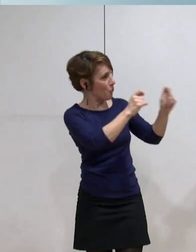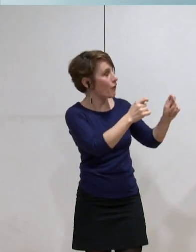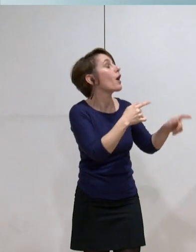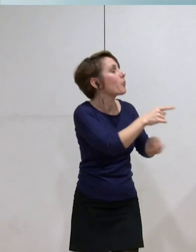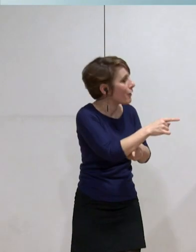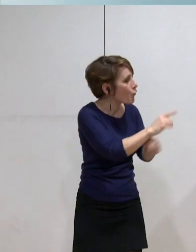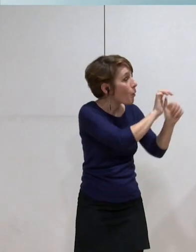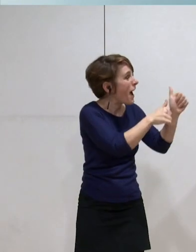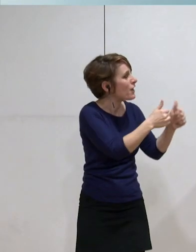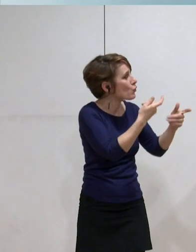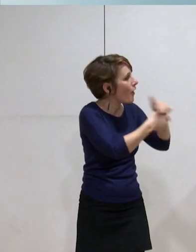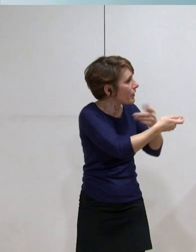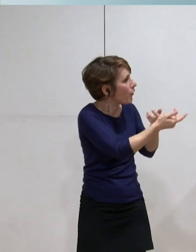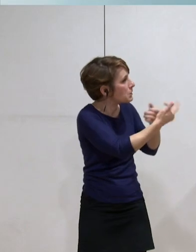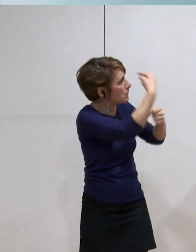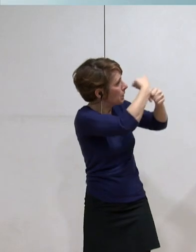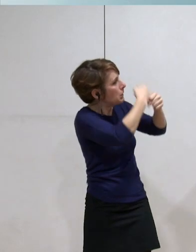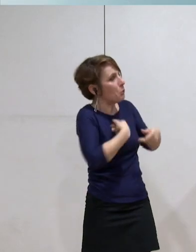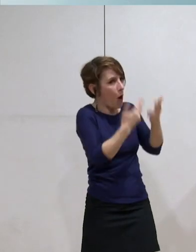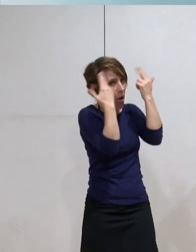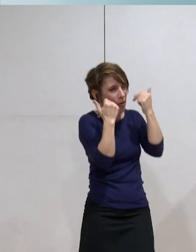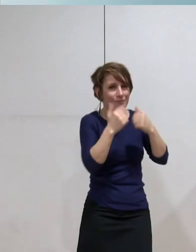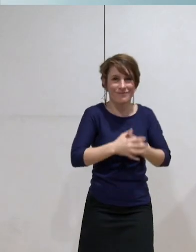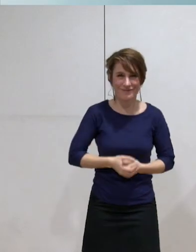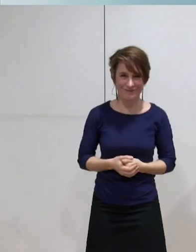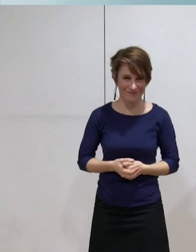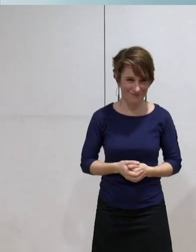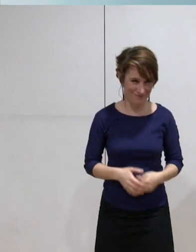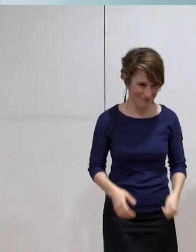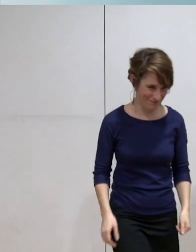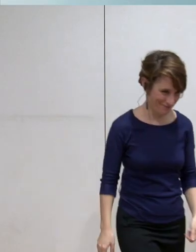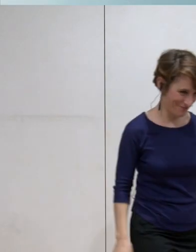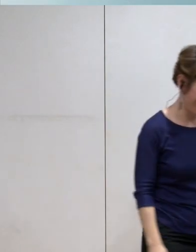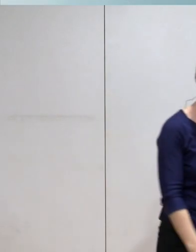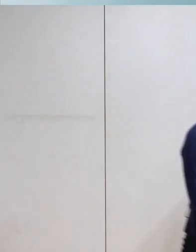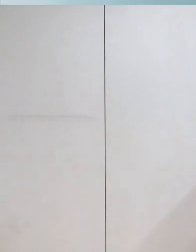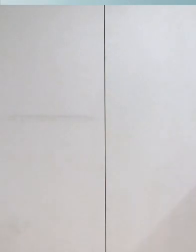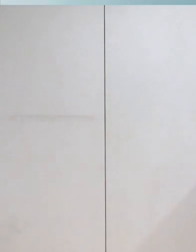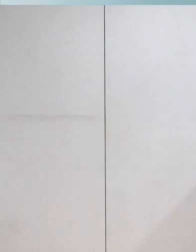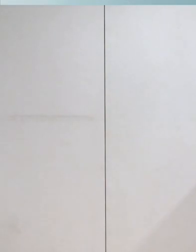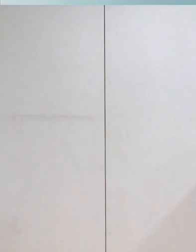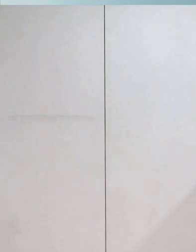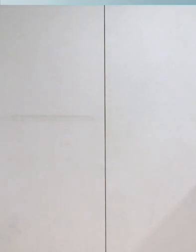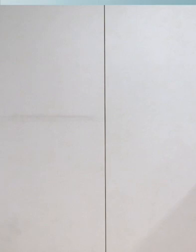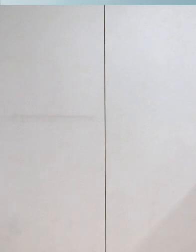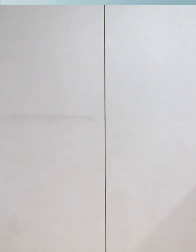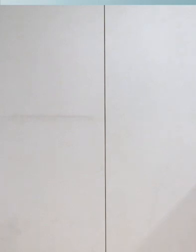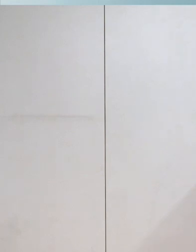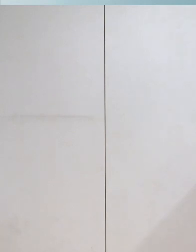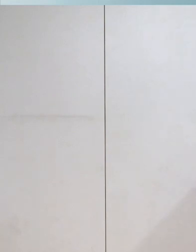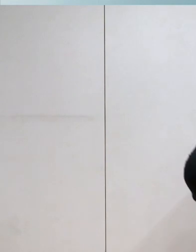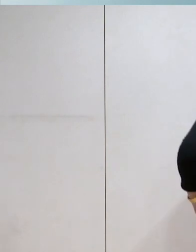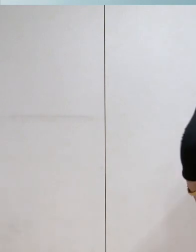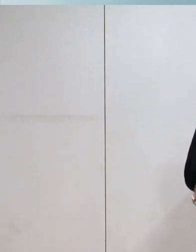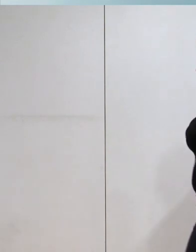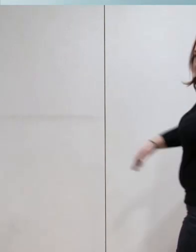finance Monsieur fristau Merci monsieur le Maire chers collègues mesdames messieurs notre municipalité fait des choix pour une